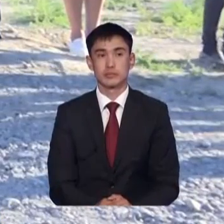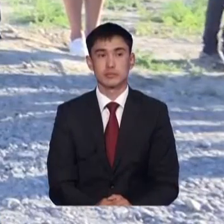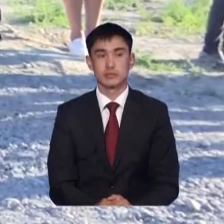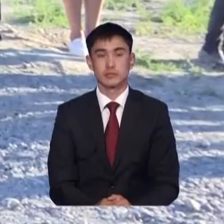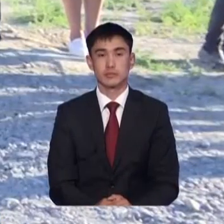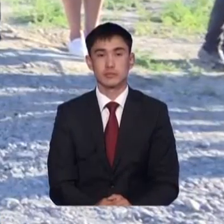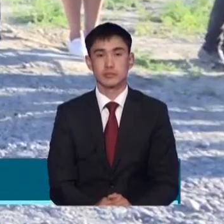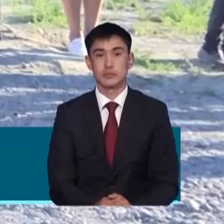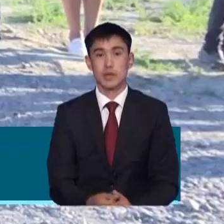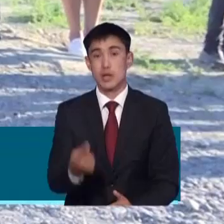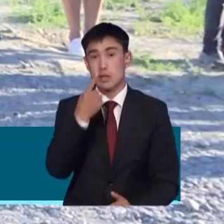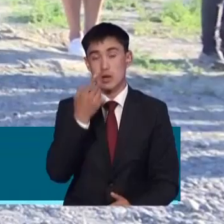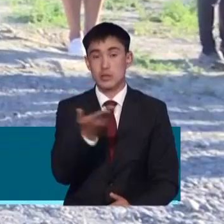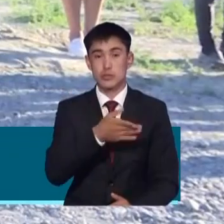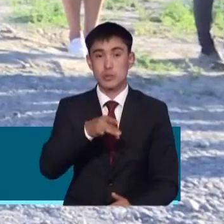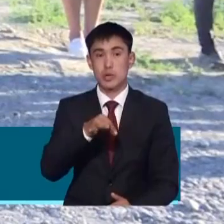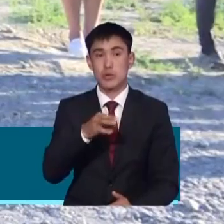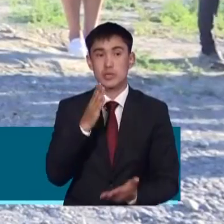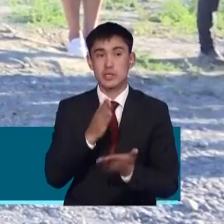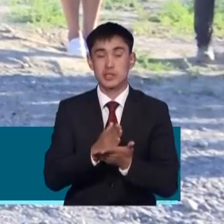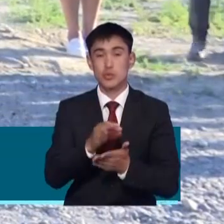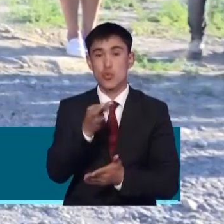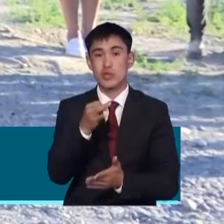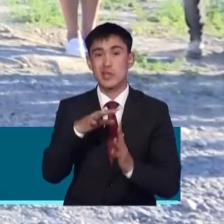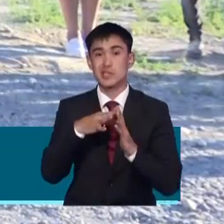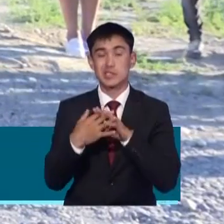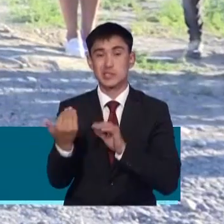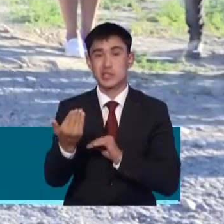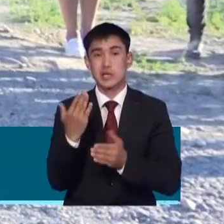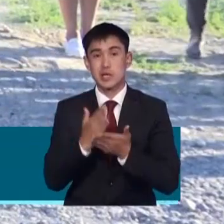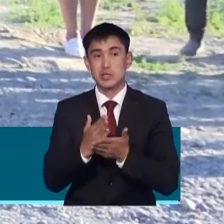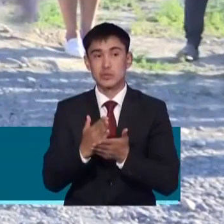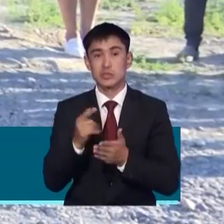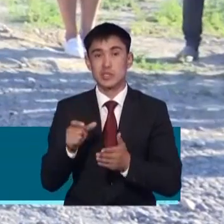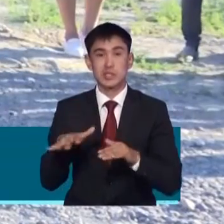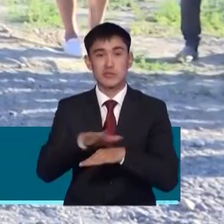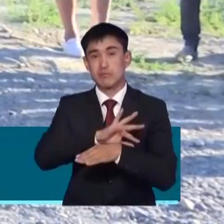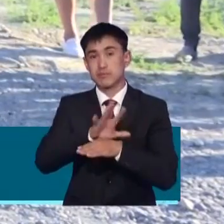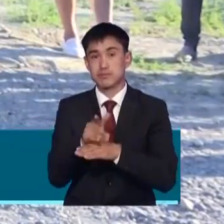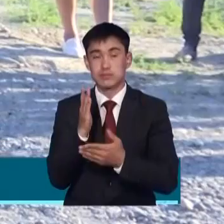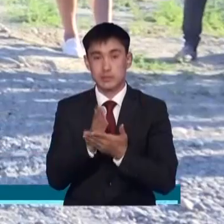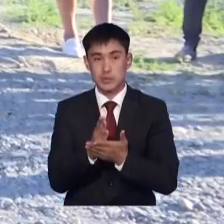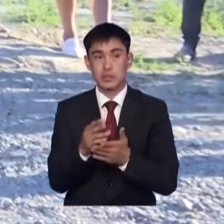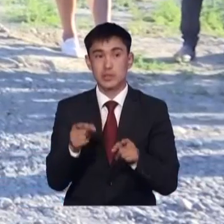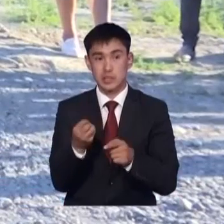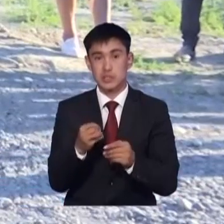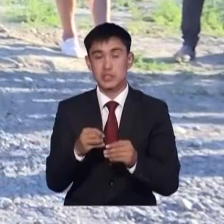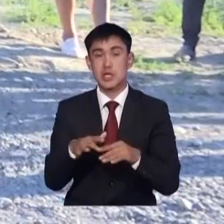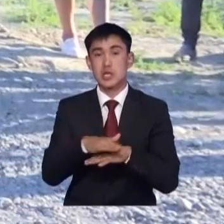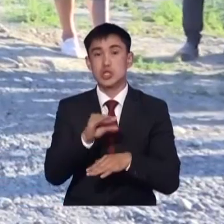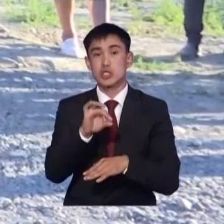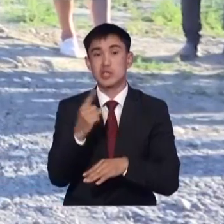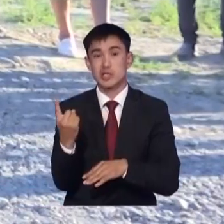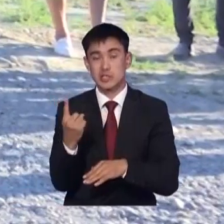проблемы недалеко от нашего микрорайона находится уйский сельский округ там у людей есть все БГА цивилизации также есть жилой массив